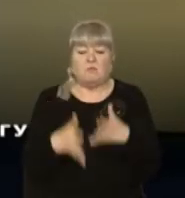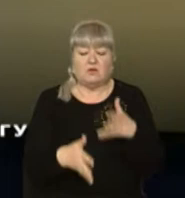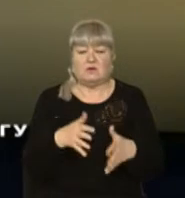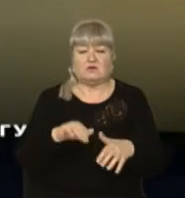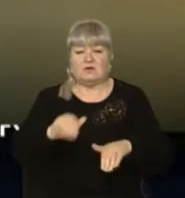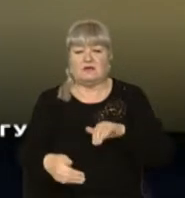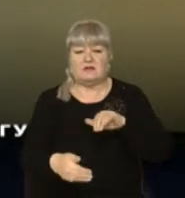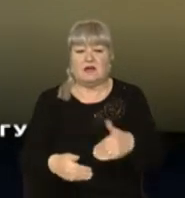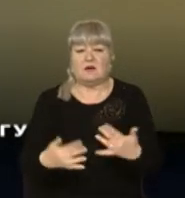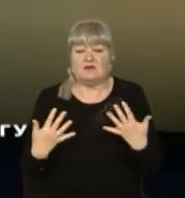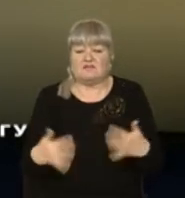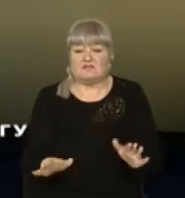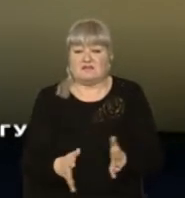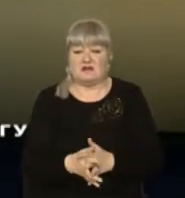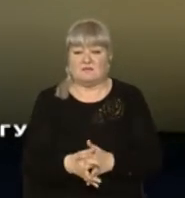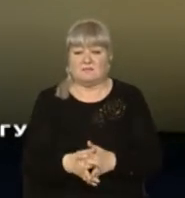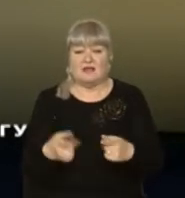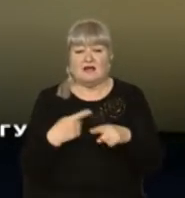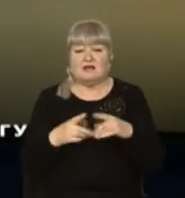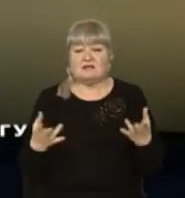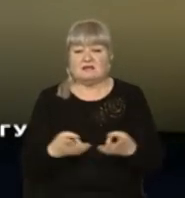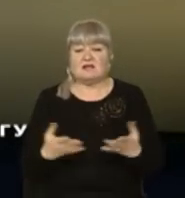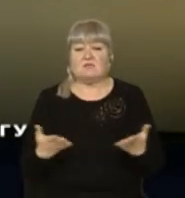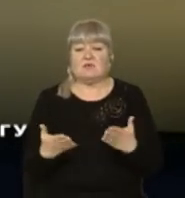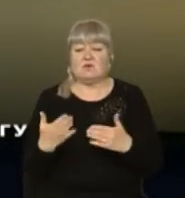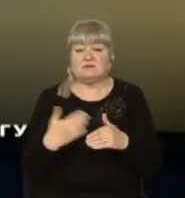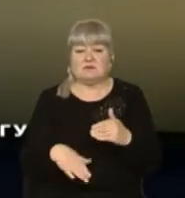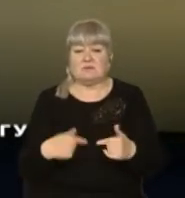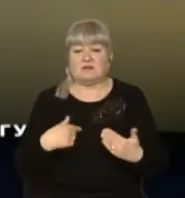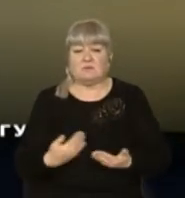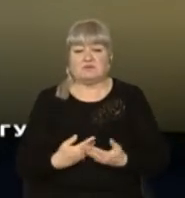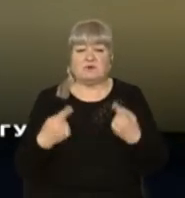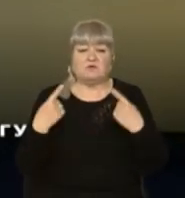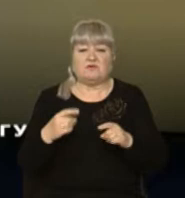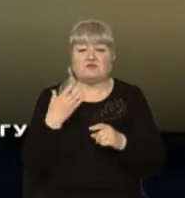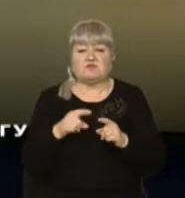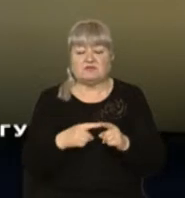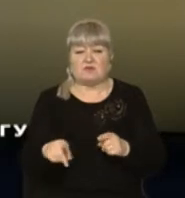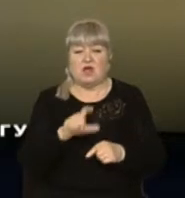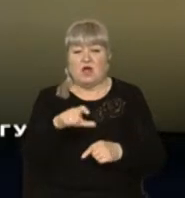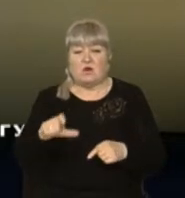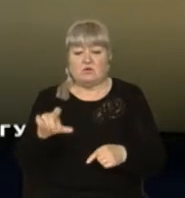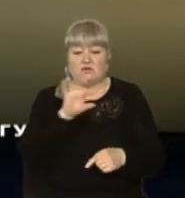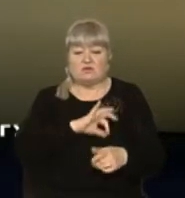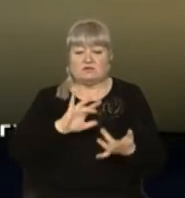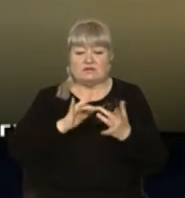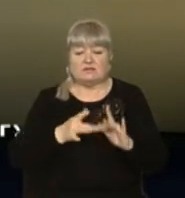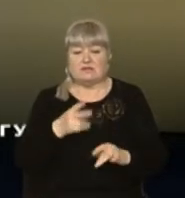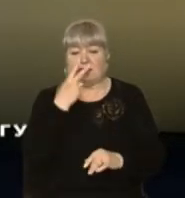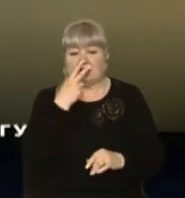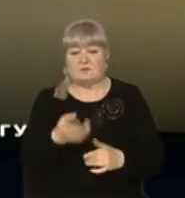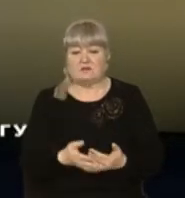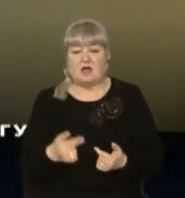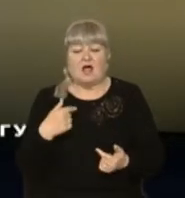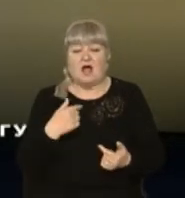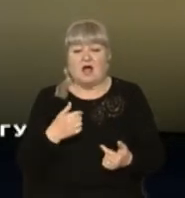ями, на ямах і все. Ну це ж треба якось припиняти. Ну ми живемо вже в іншому столітті. Люди інтернетом користуються, люди один одного бачать по мудриках,